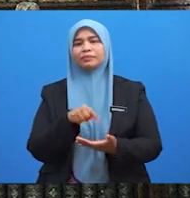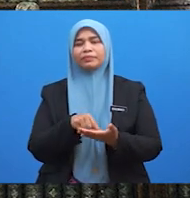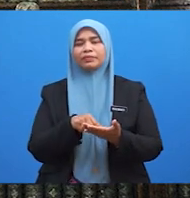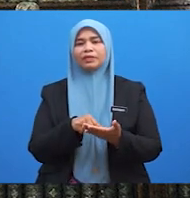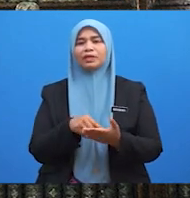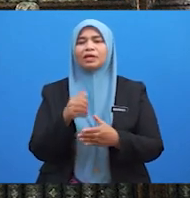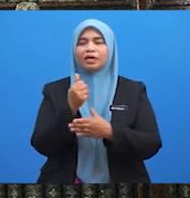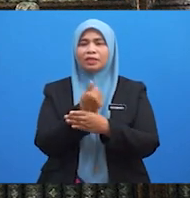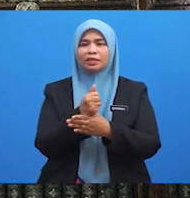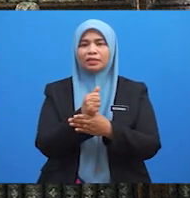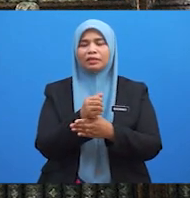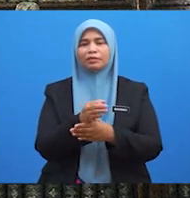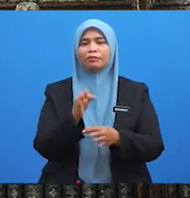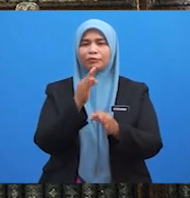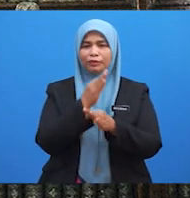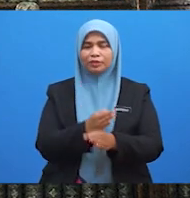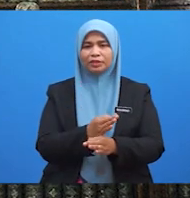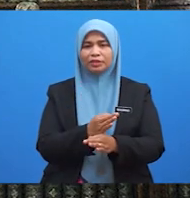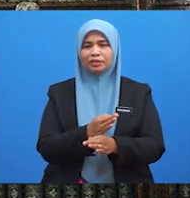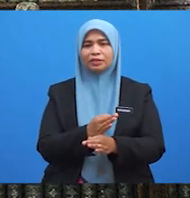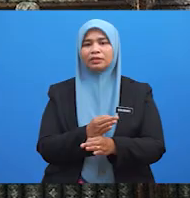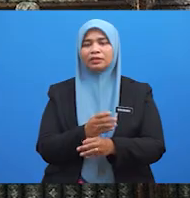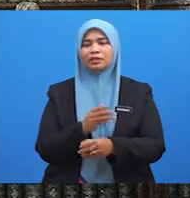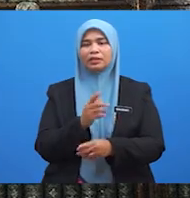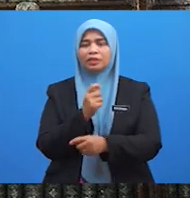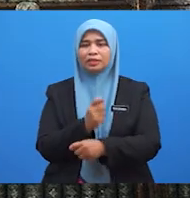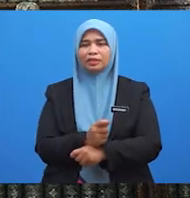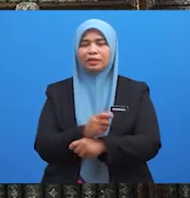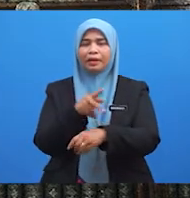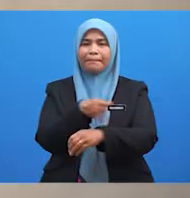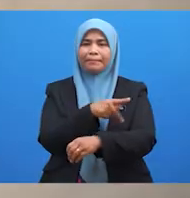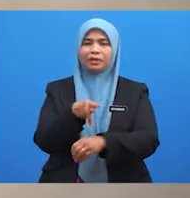Antara fungsi puisi tradisional pantun ialah